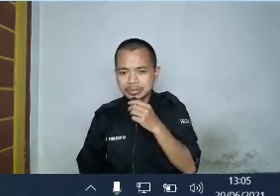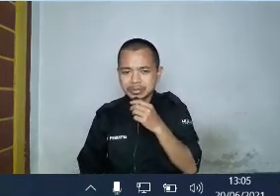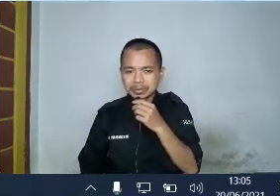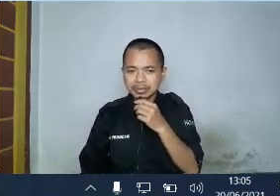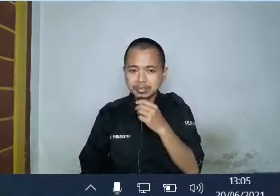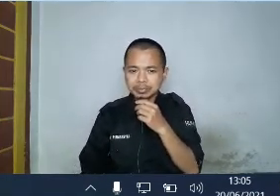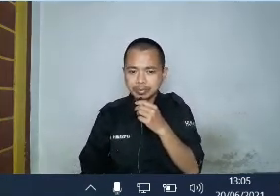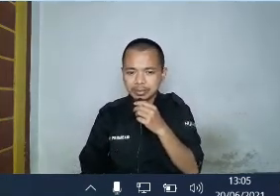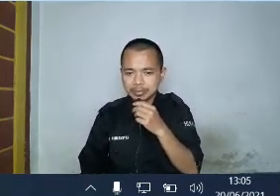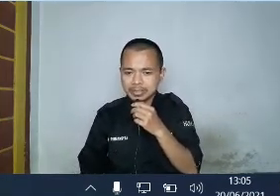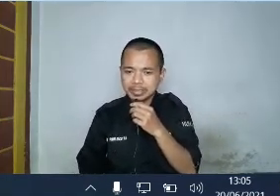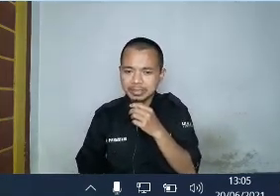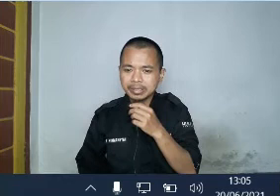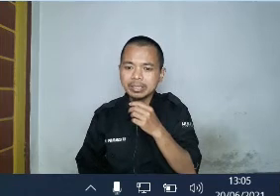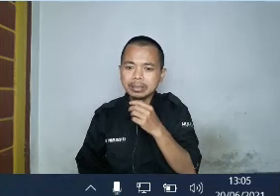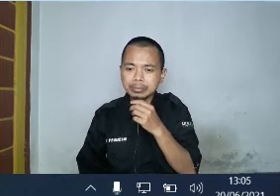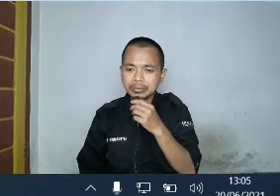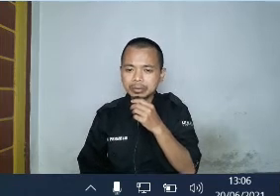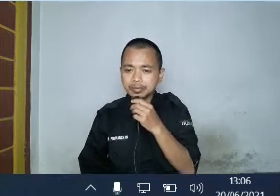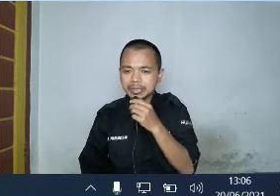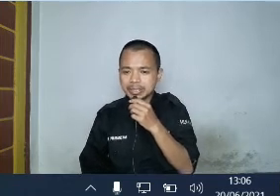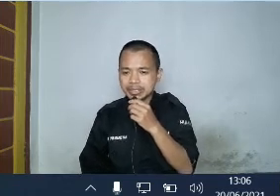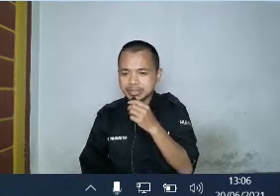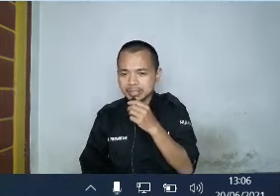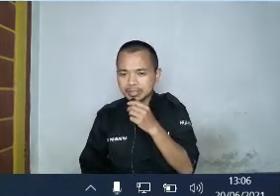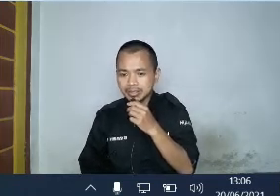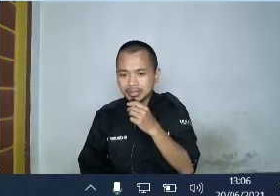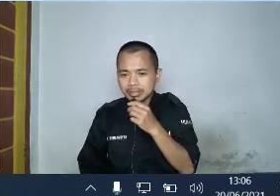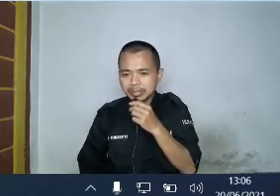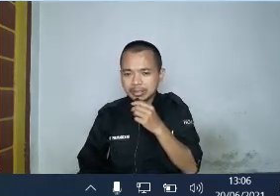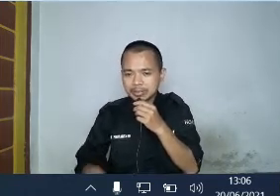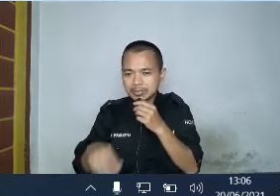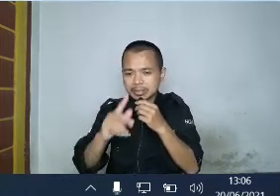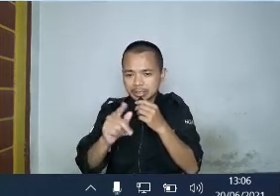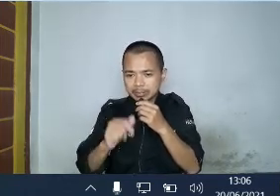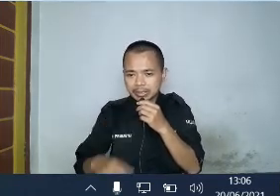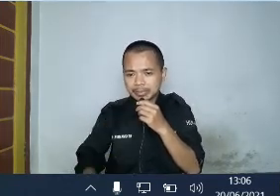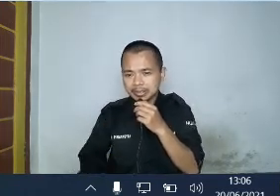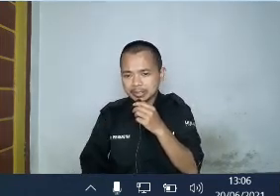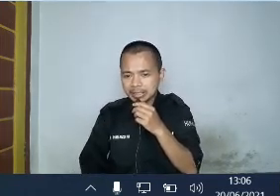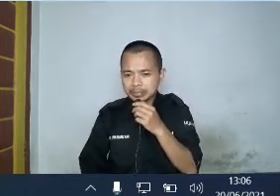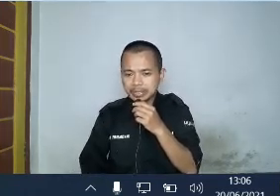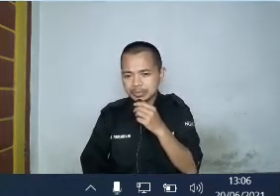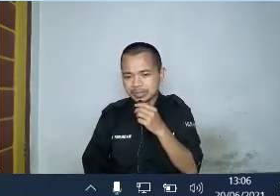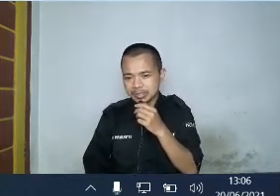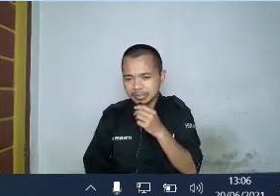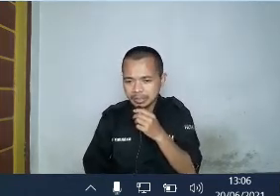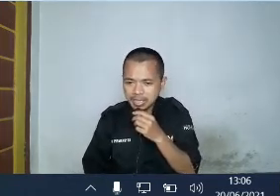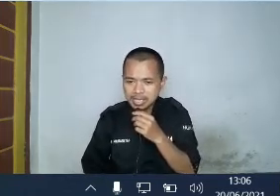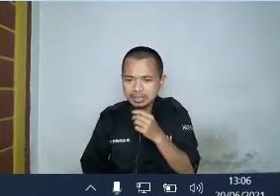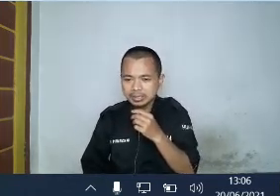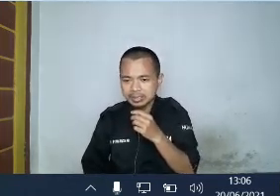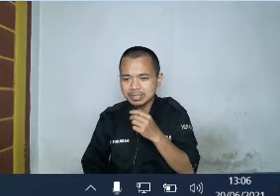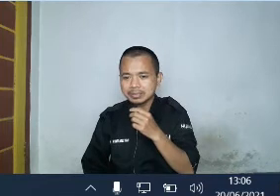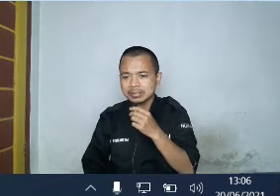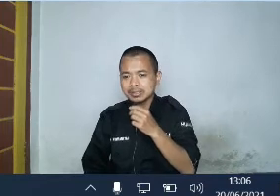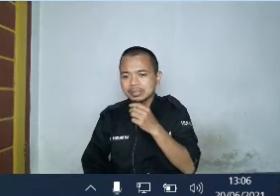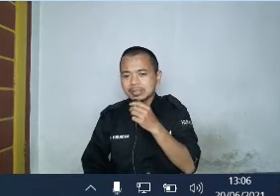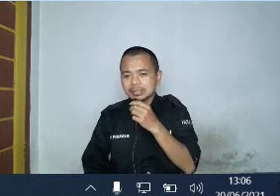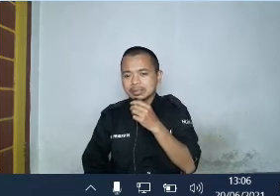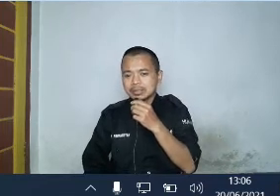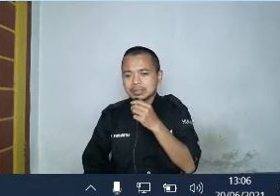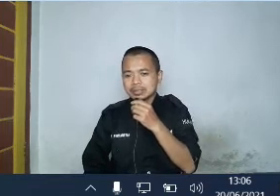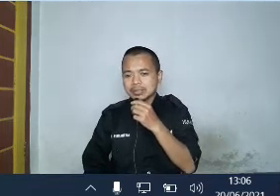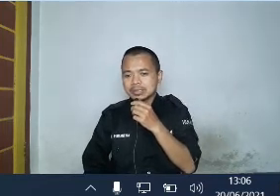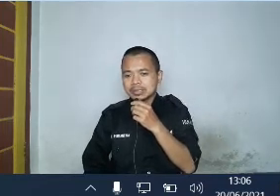Bandung Program Studi Ilmu Komunikasi Kita masukin alamat email kita password kita ya